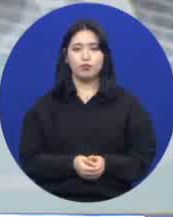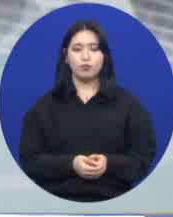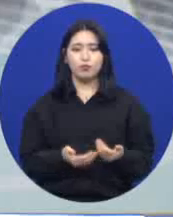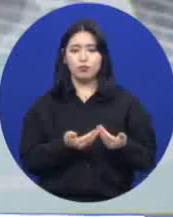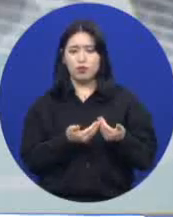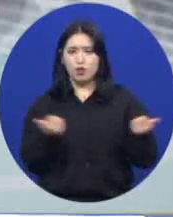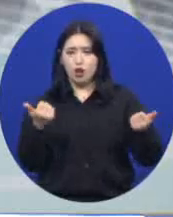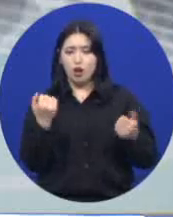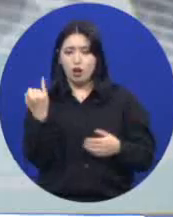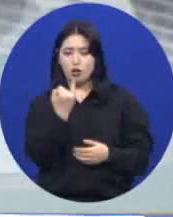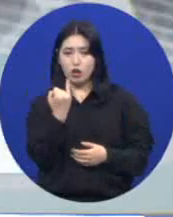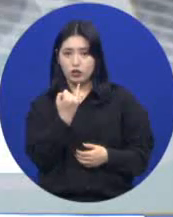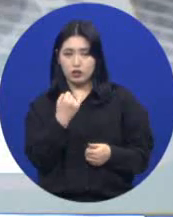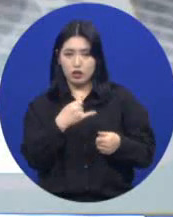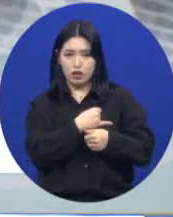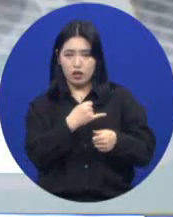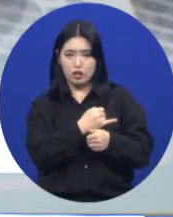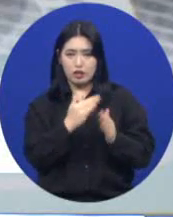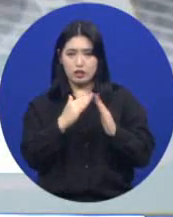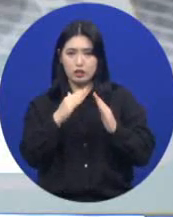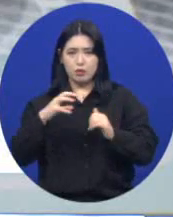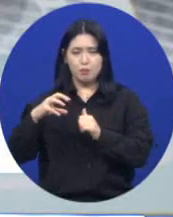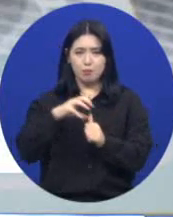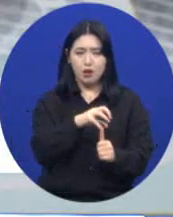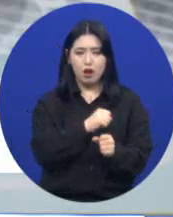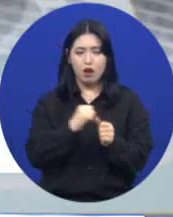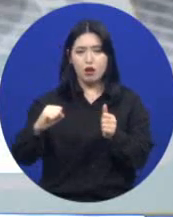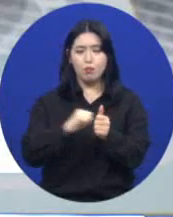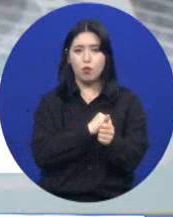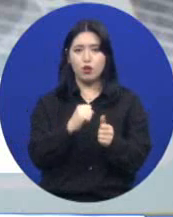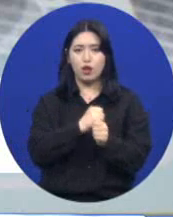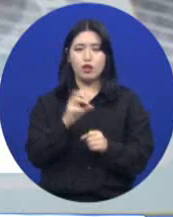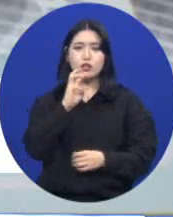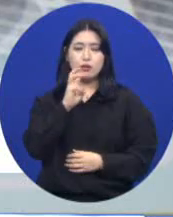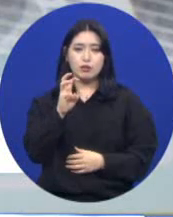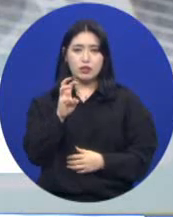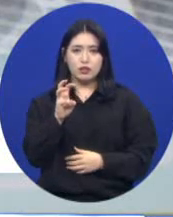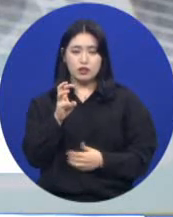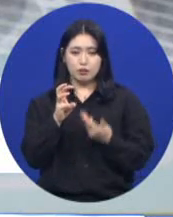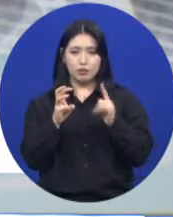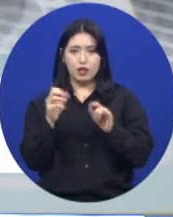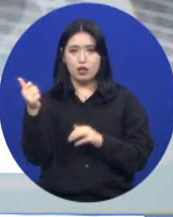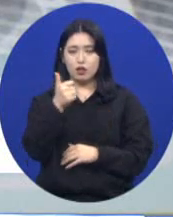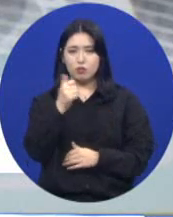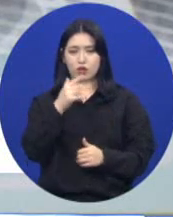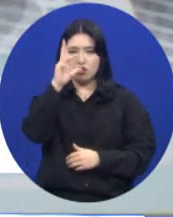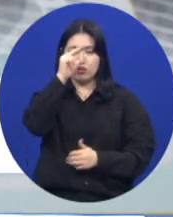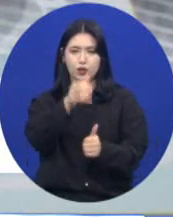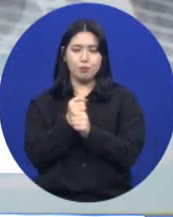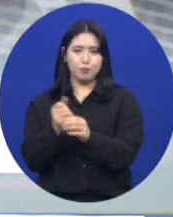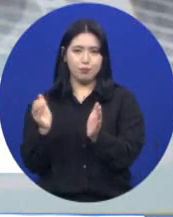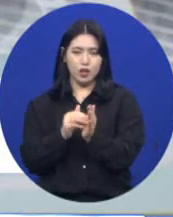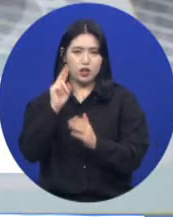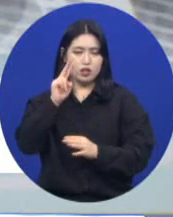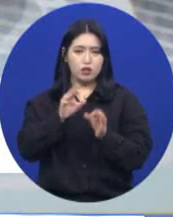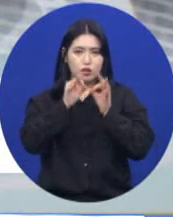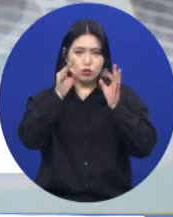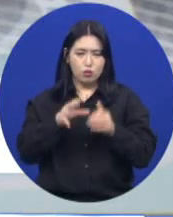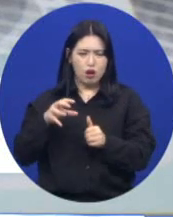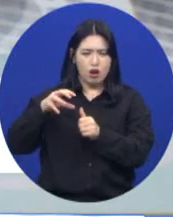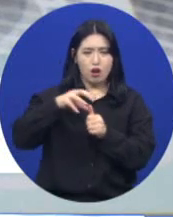헤어지자는 여자친구 를 집안에 가두고 보 캥 한 30대 남성이 경찰에 붙잡혔습니다 이틀 동안이나